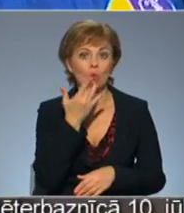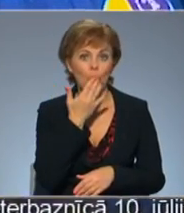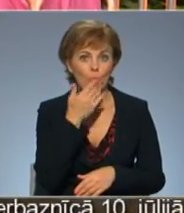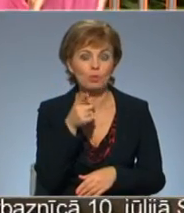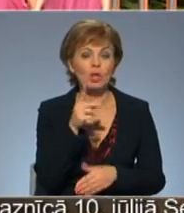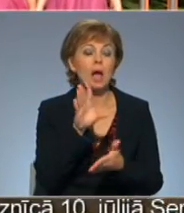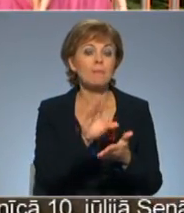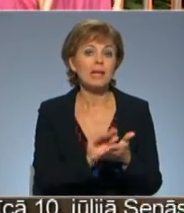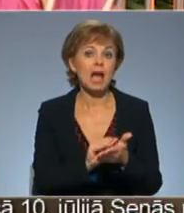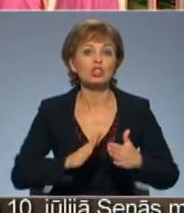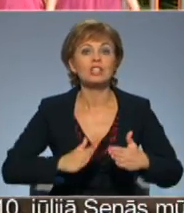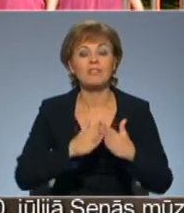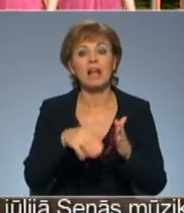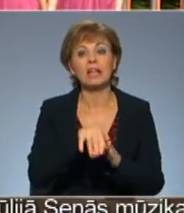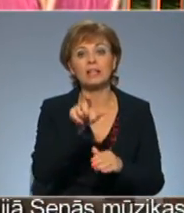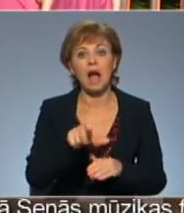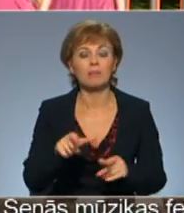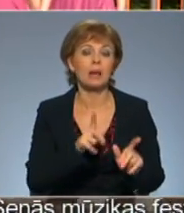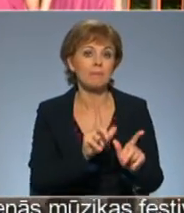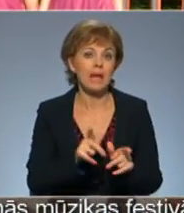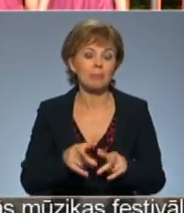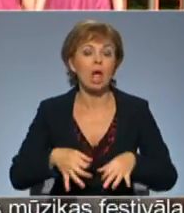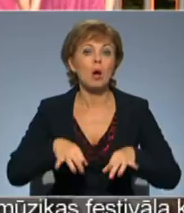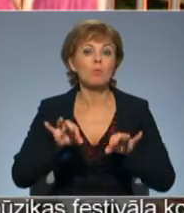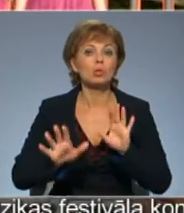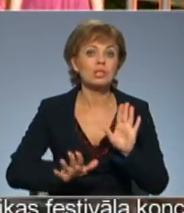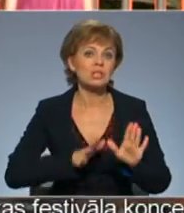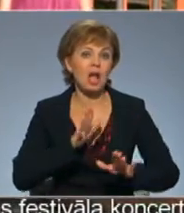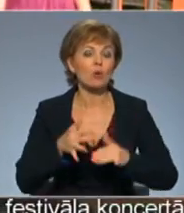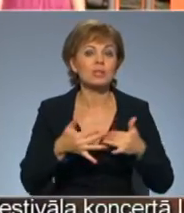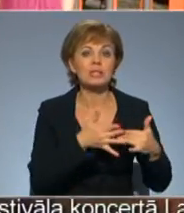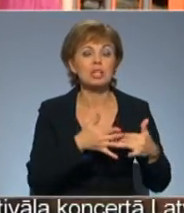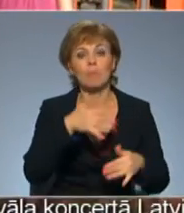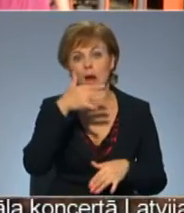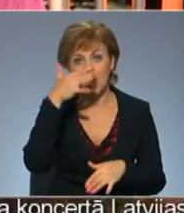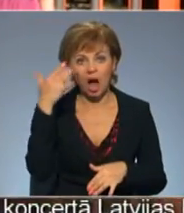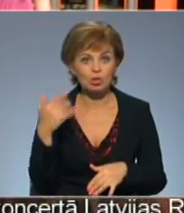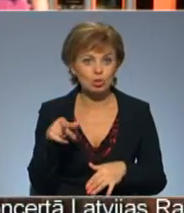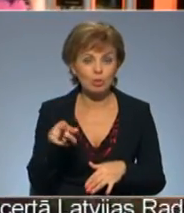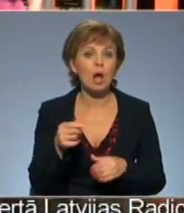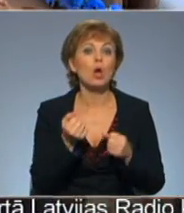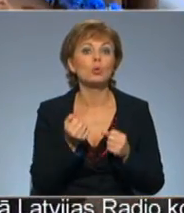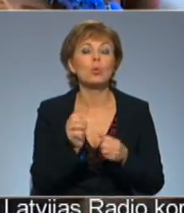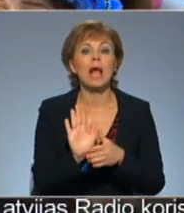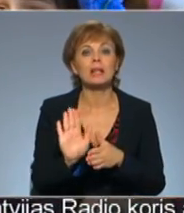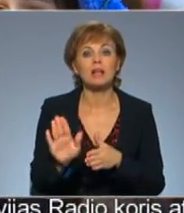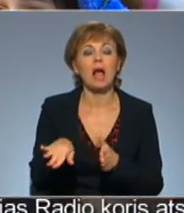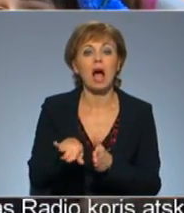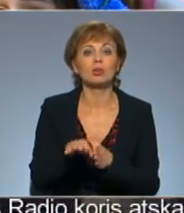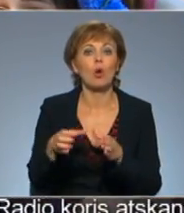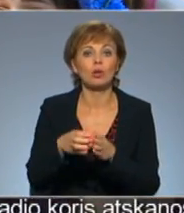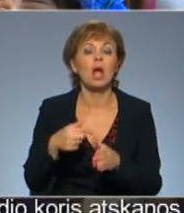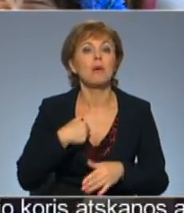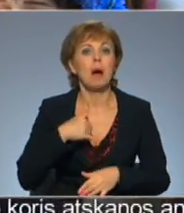Arī pieredzējušas svētku dalībnieces piekrīt visbūtiskāk ir sagatavoties cīņai ar karstumu un turēties pie kolektīva. Man palika slikti